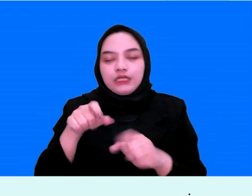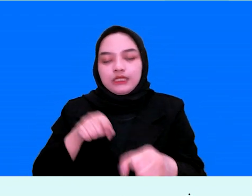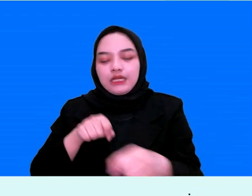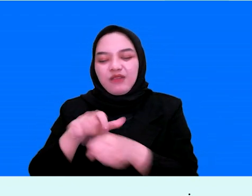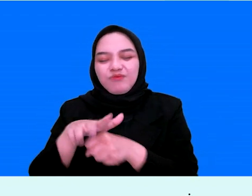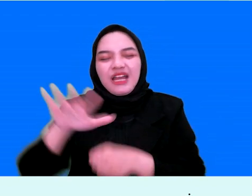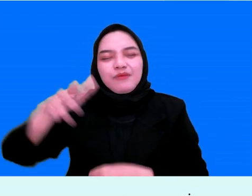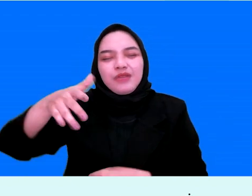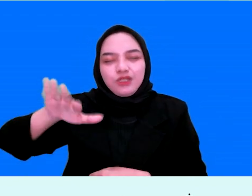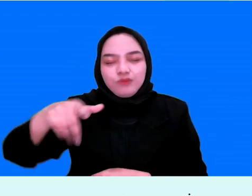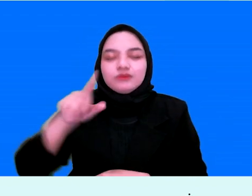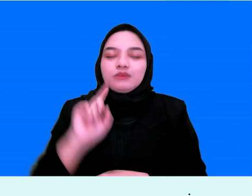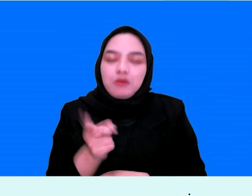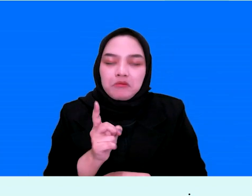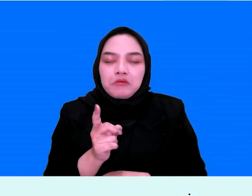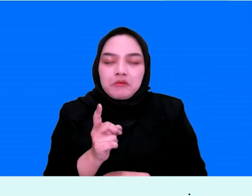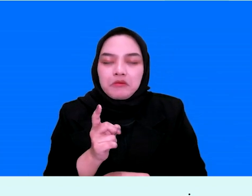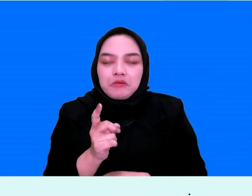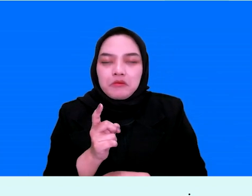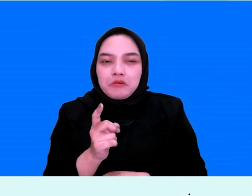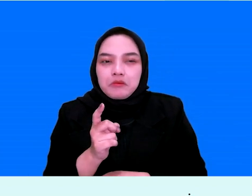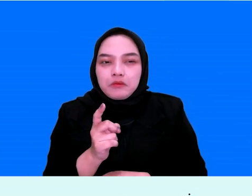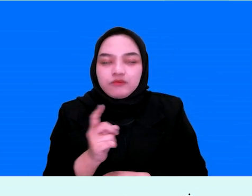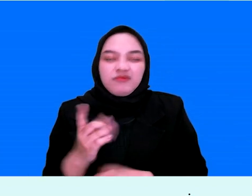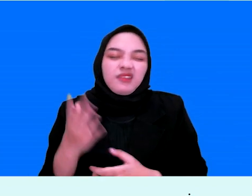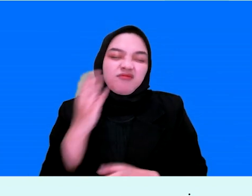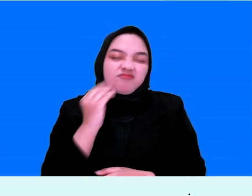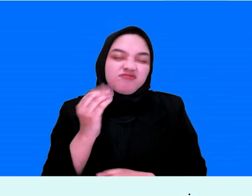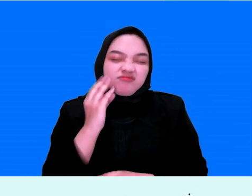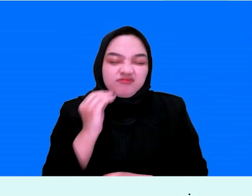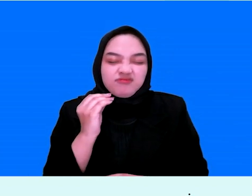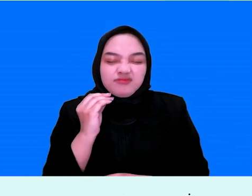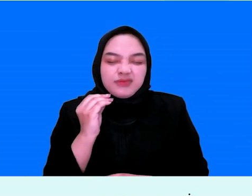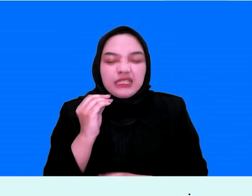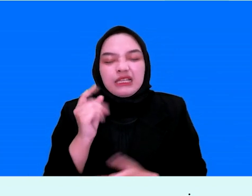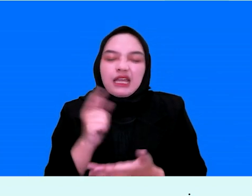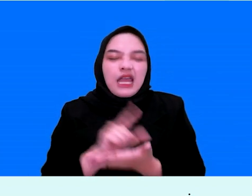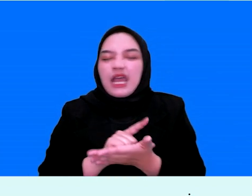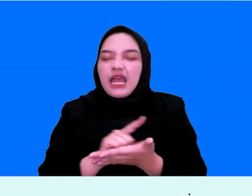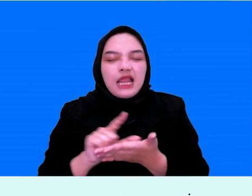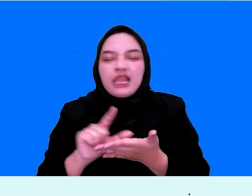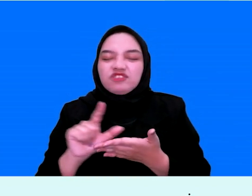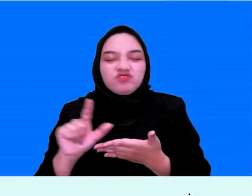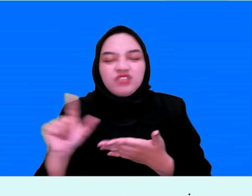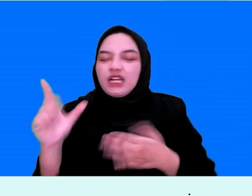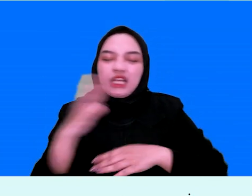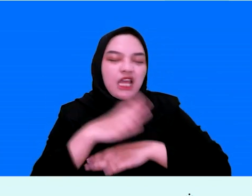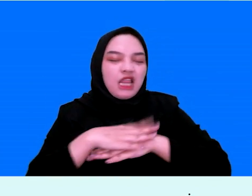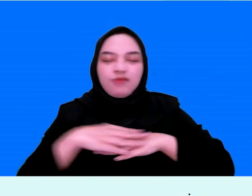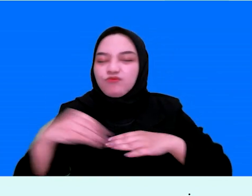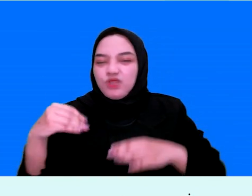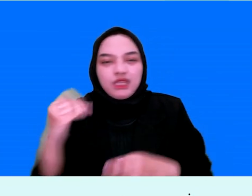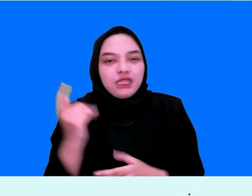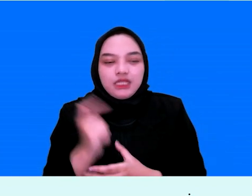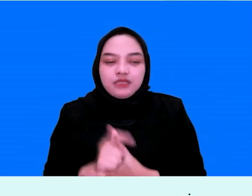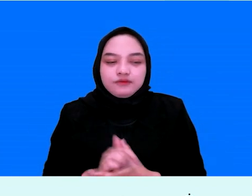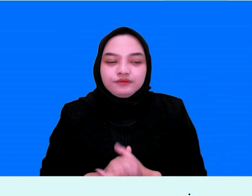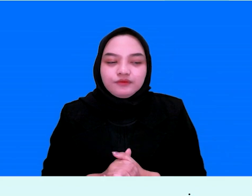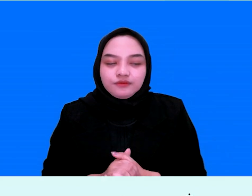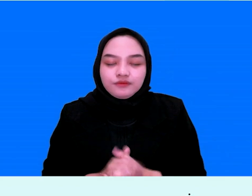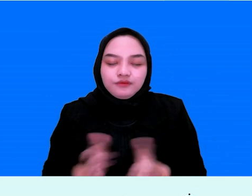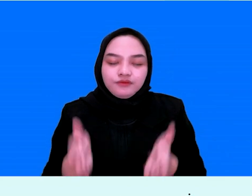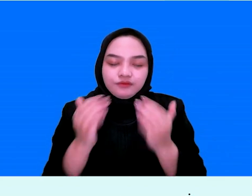dampaknya medium karena uh, experience-nya tidak smooth gitu ya bagi user.